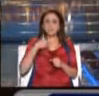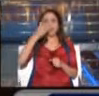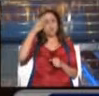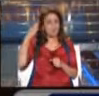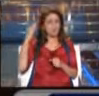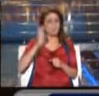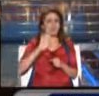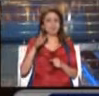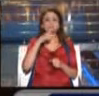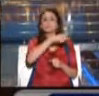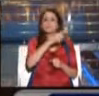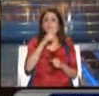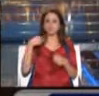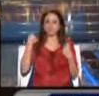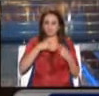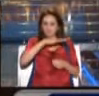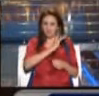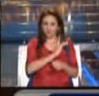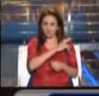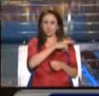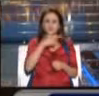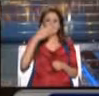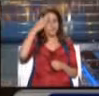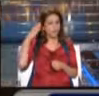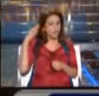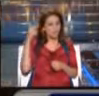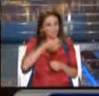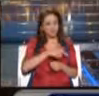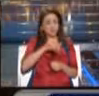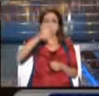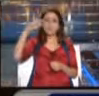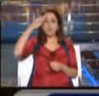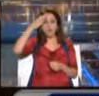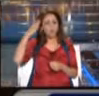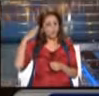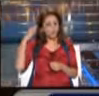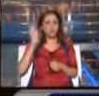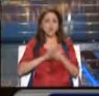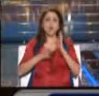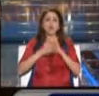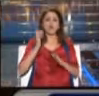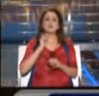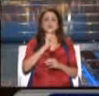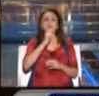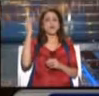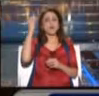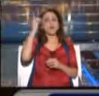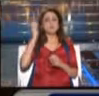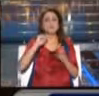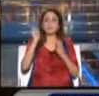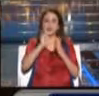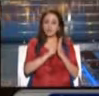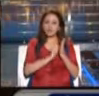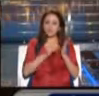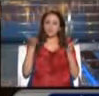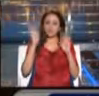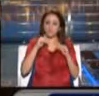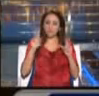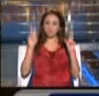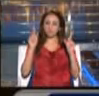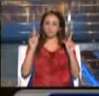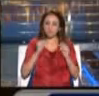كافيه، نادر خد خبره كافيه، طبعا مش قادر اتكلم عن كابتن شوقي حامد واستاذنا كلنا، لانه يعني كتابته اكتر من ظهوره على الشاشه